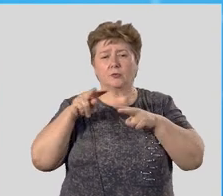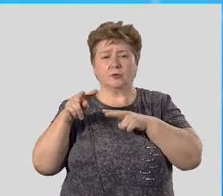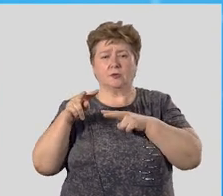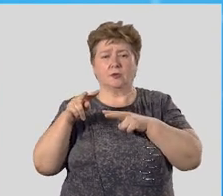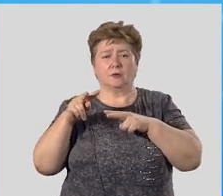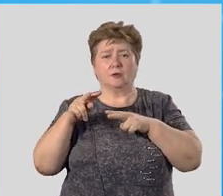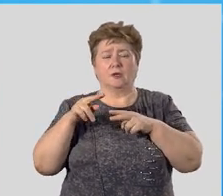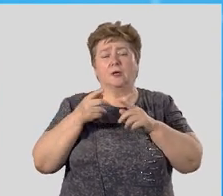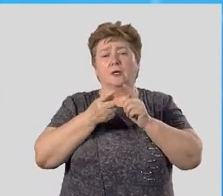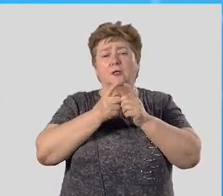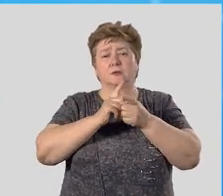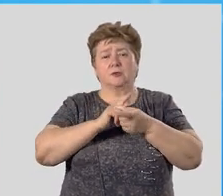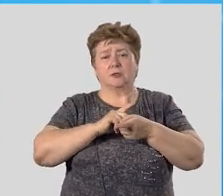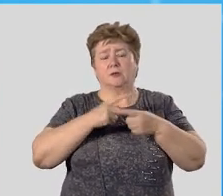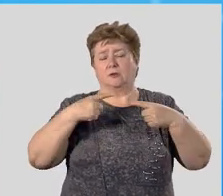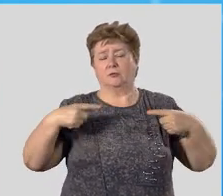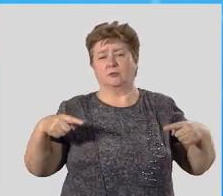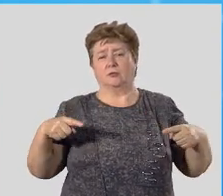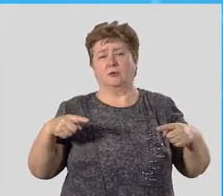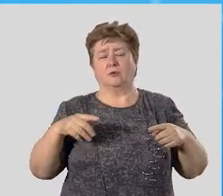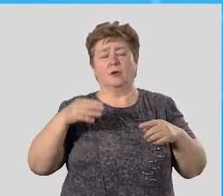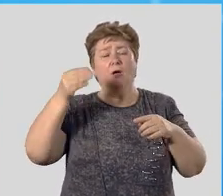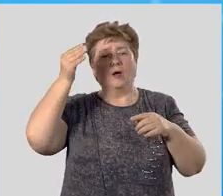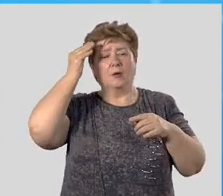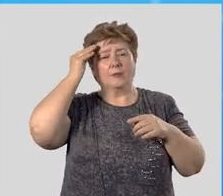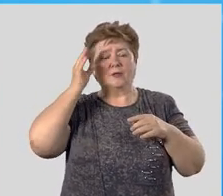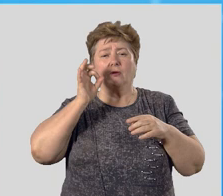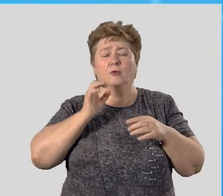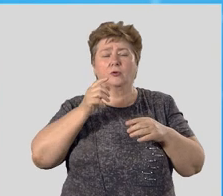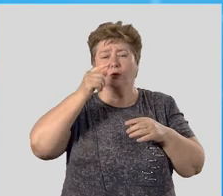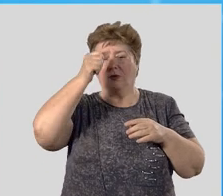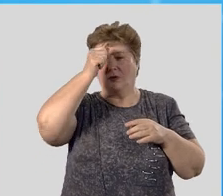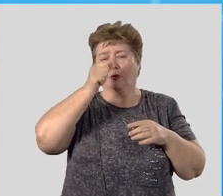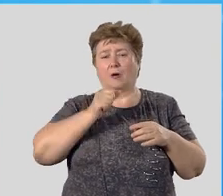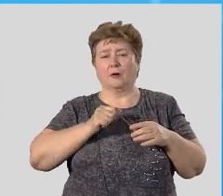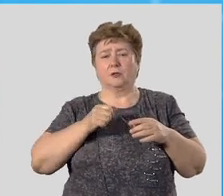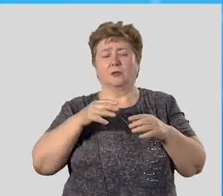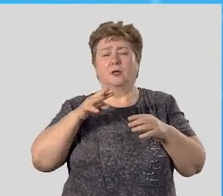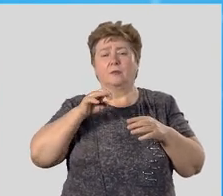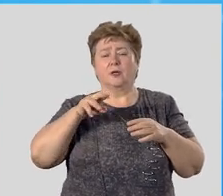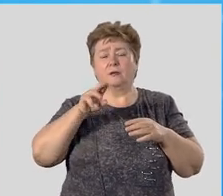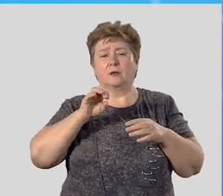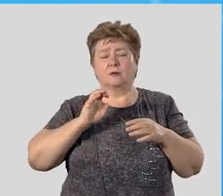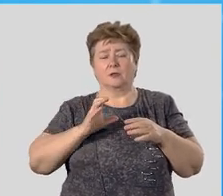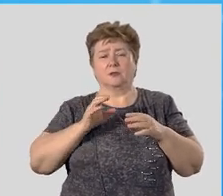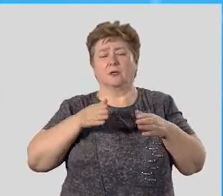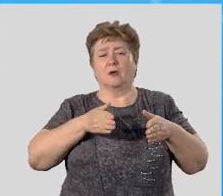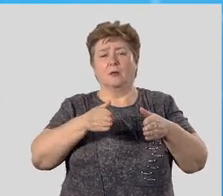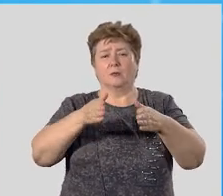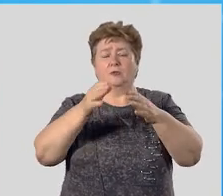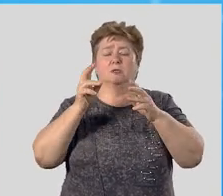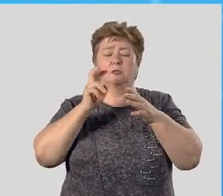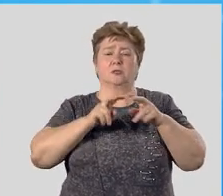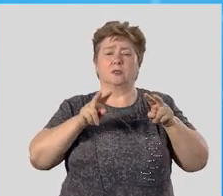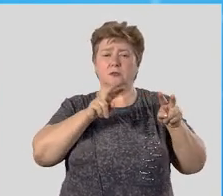наблюдение, изменение и другое. Метод от греческого методос – путь